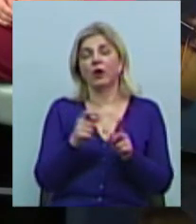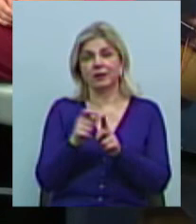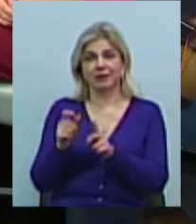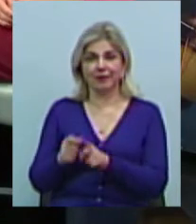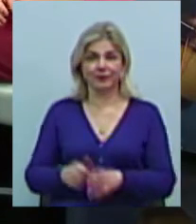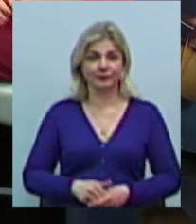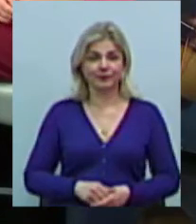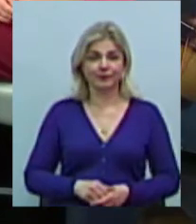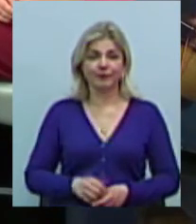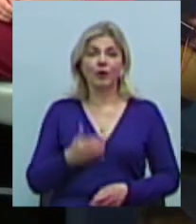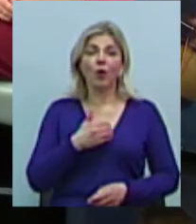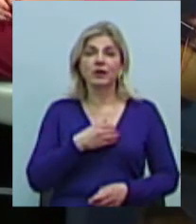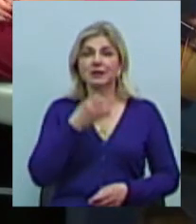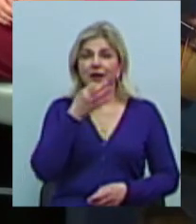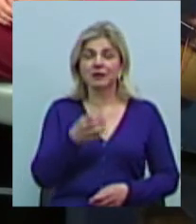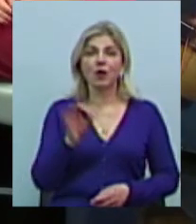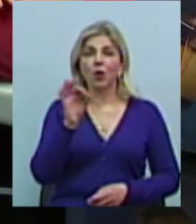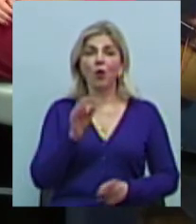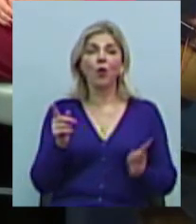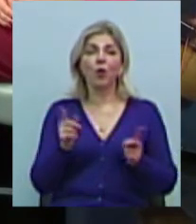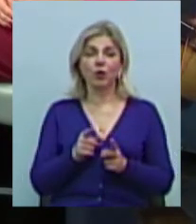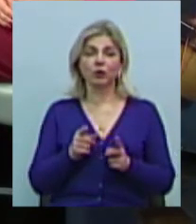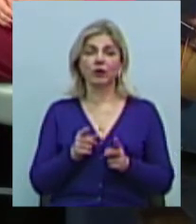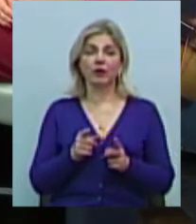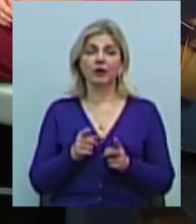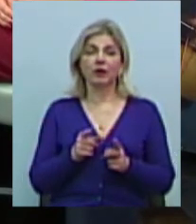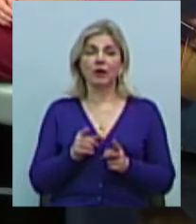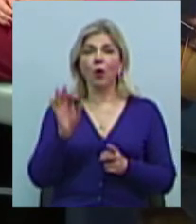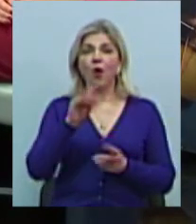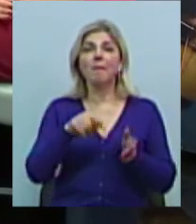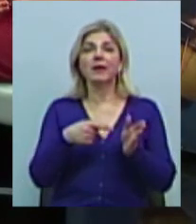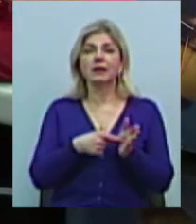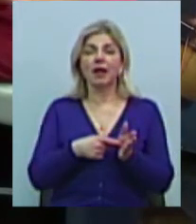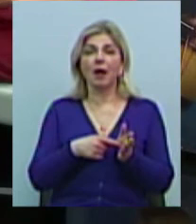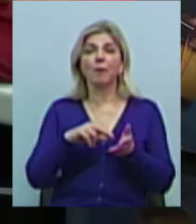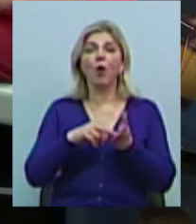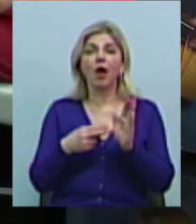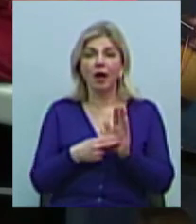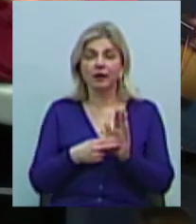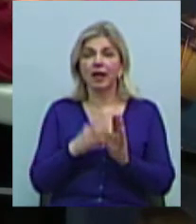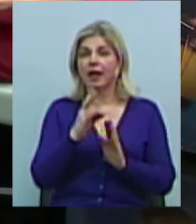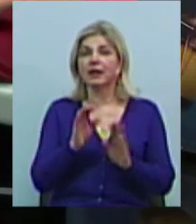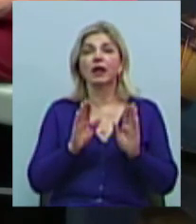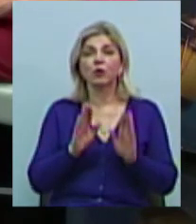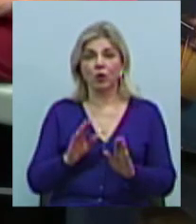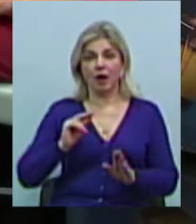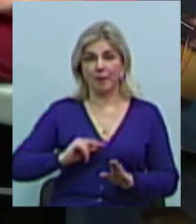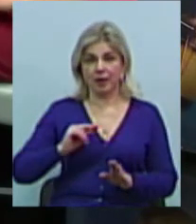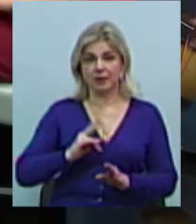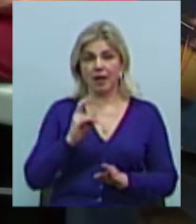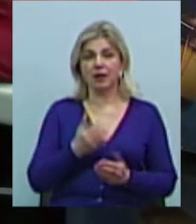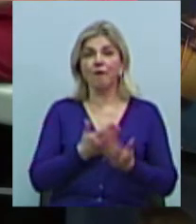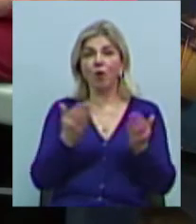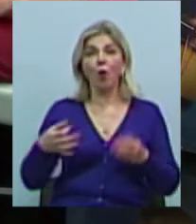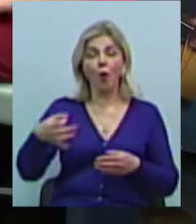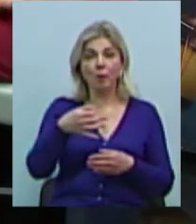будь ласка. Я ще хотіла сказати про... Дуже коротко, про міський проєкт. Ми не лише працюємо на фоні області,